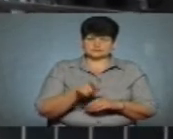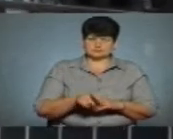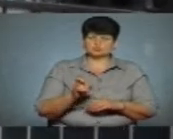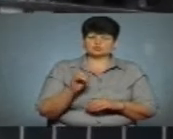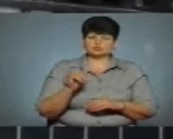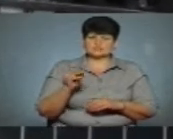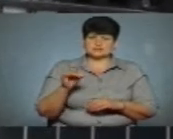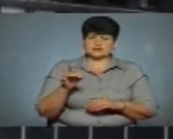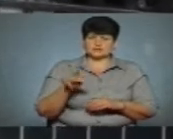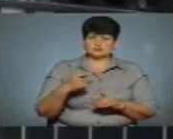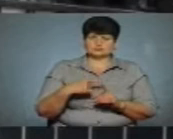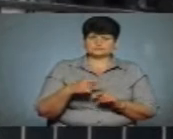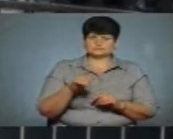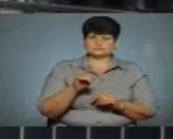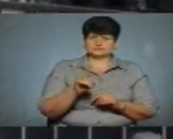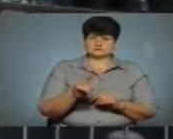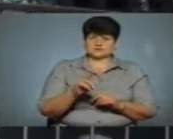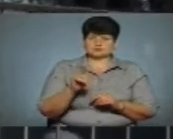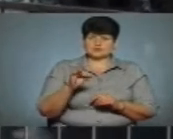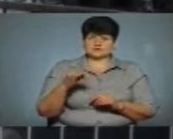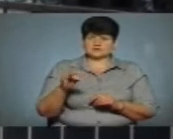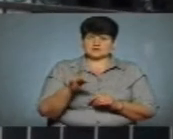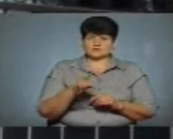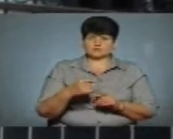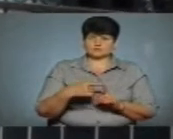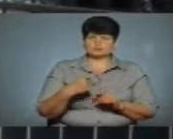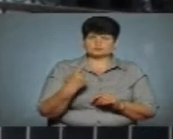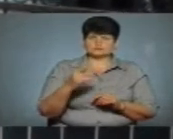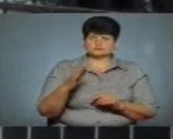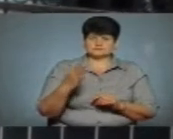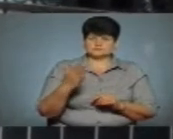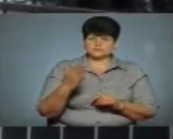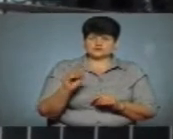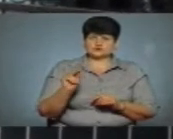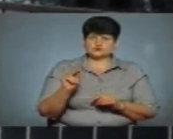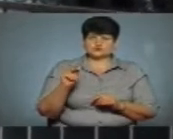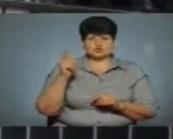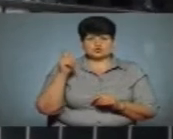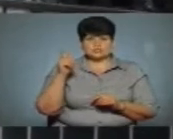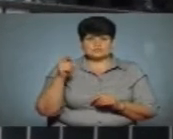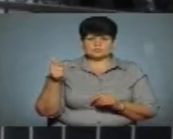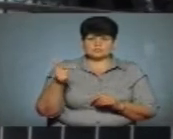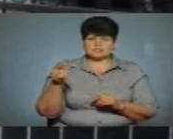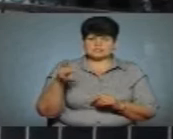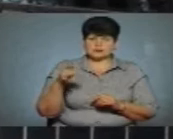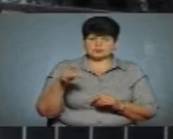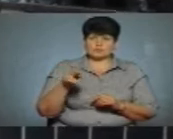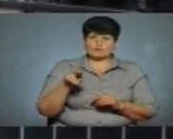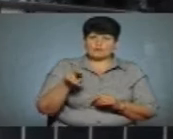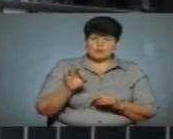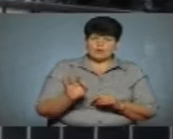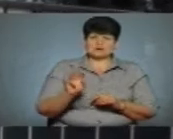Бучицький район 1 випадок, Зборівський район 1 випадок, Чортківський та Гусятинський район по